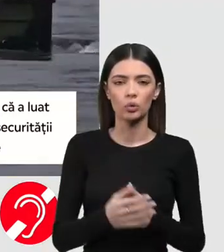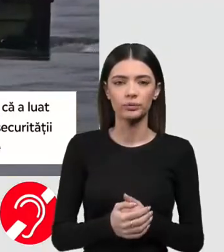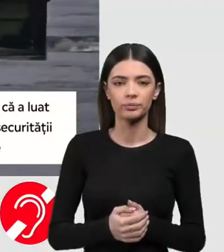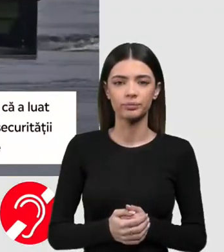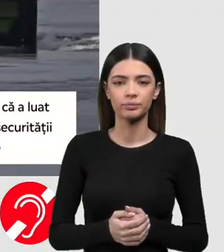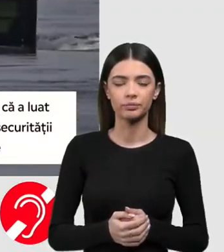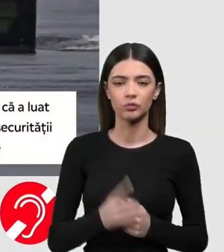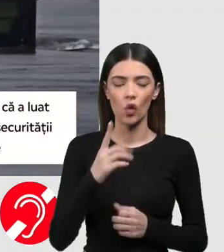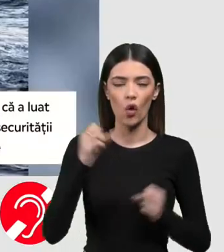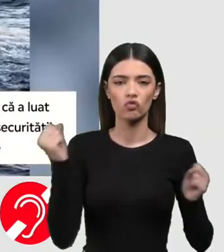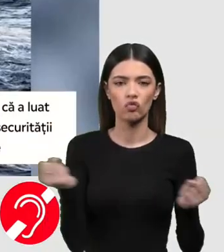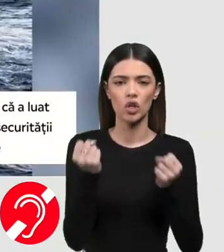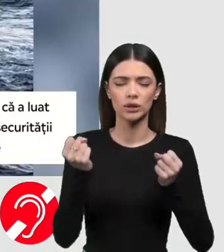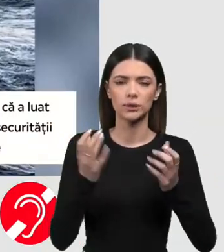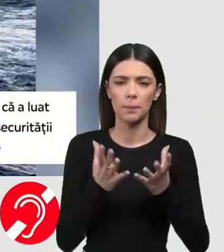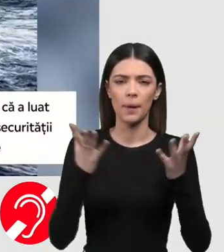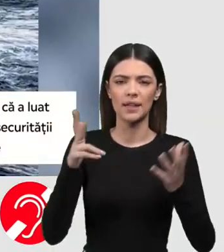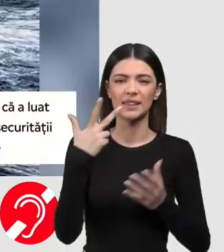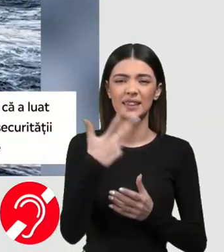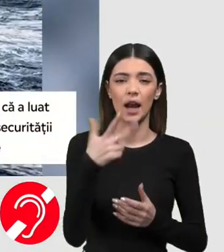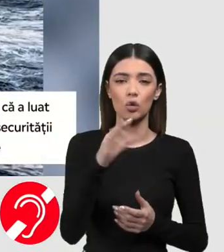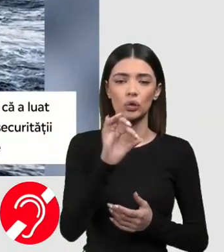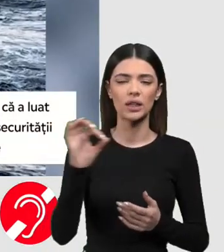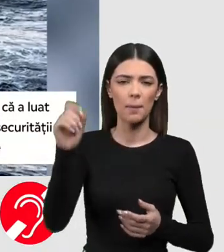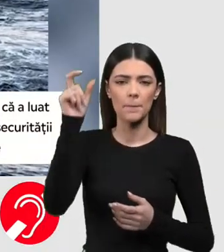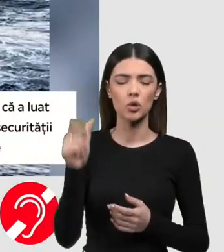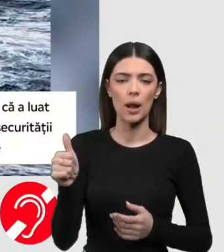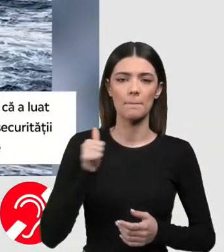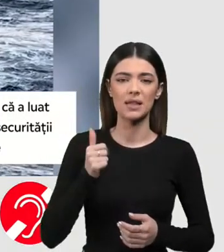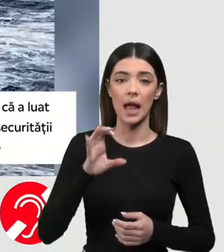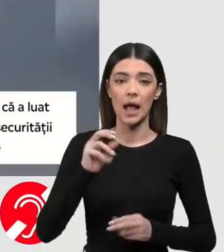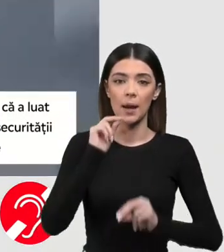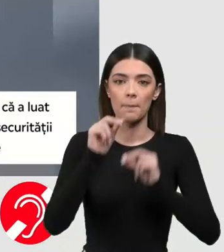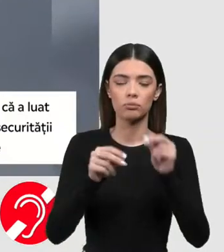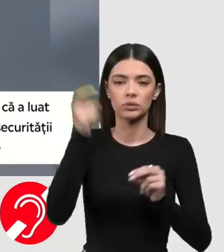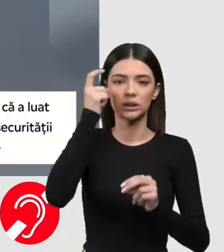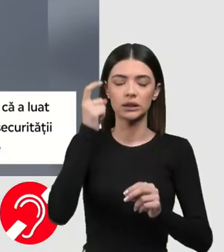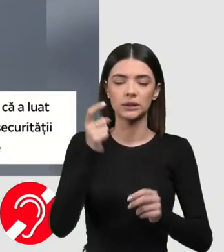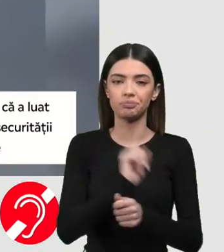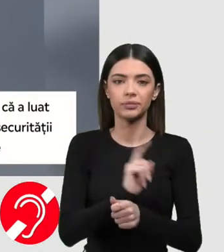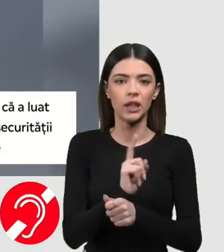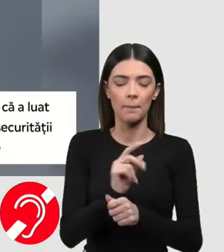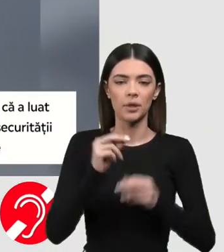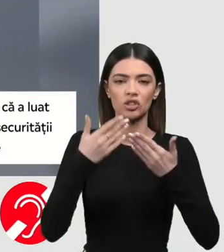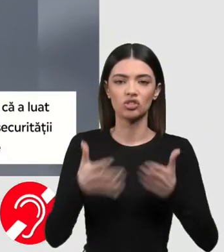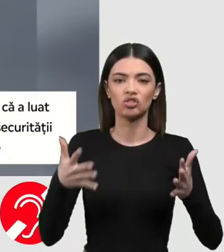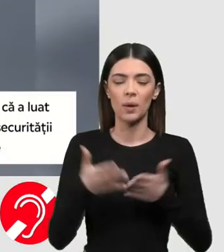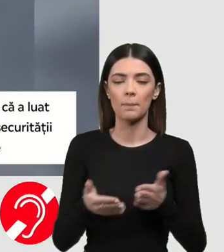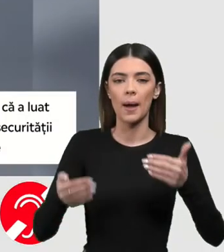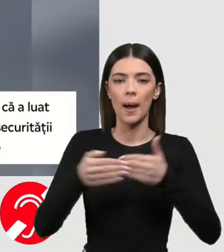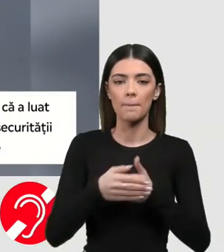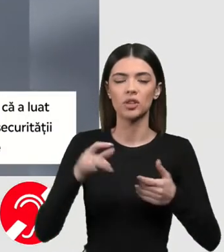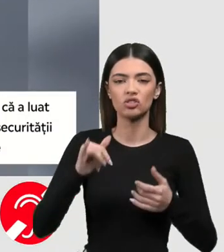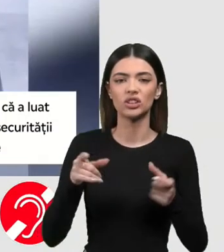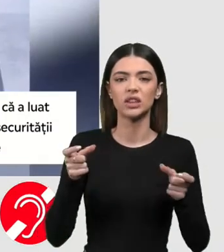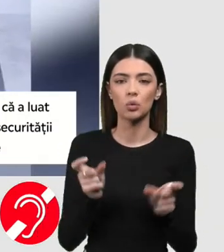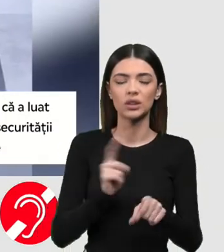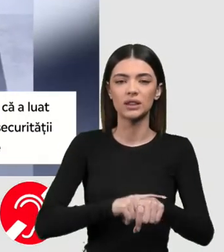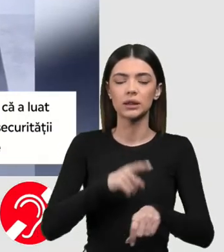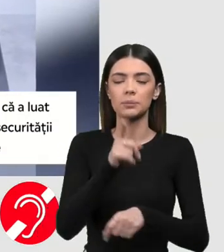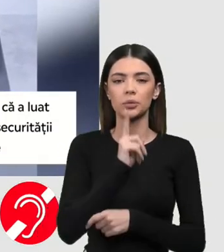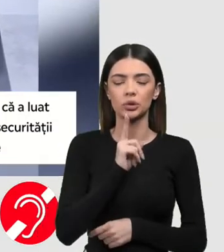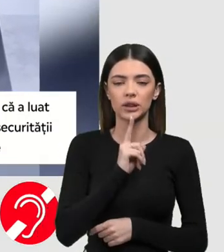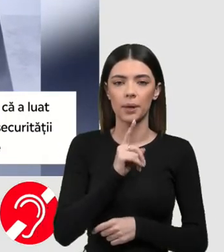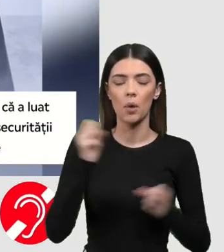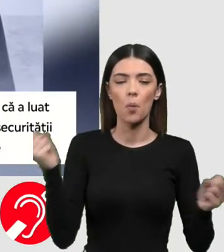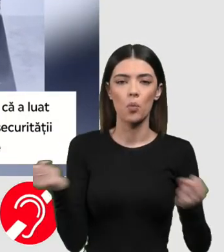unei forțe destul de mare, de 300.000 de militari, care să fie puși în alertă și să acționeze în timp foarte scurt. Forța de